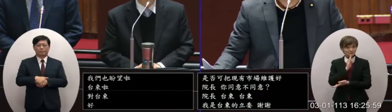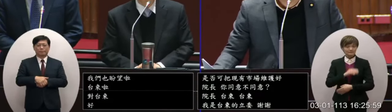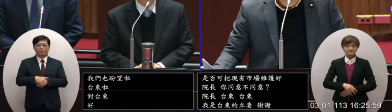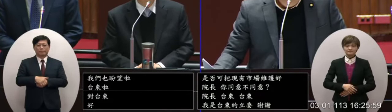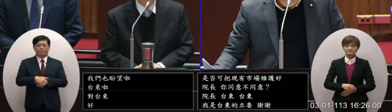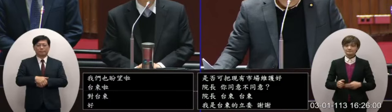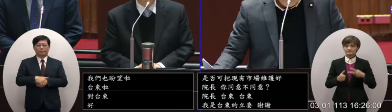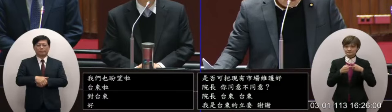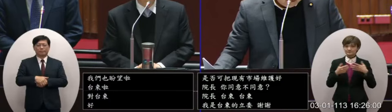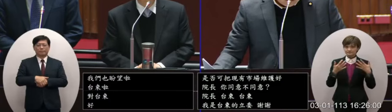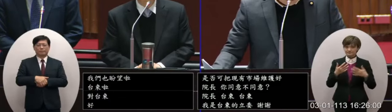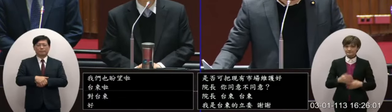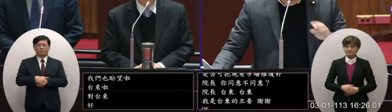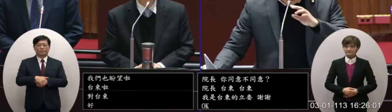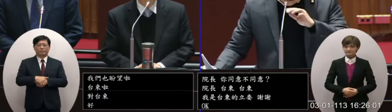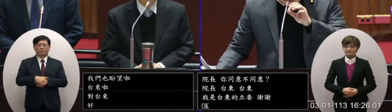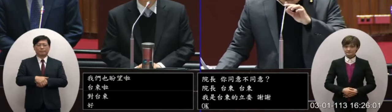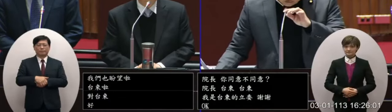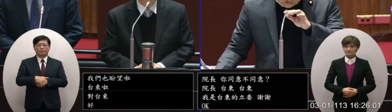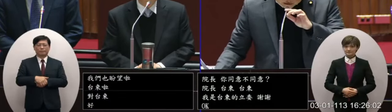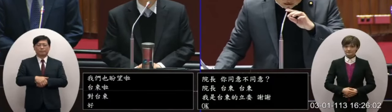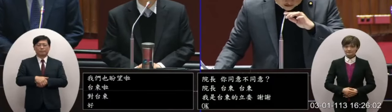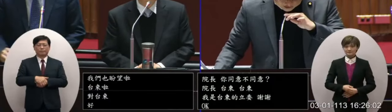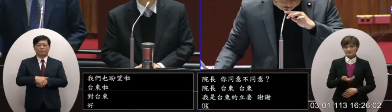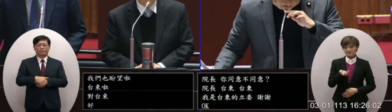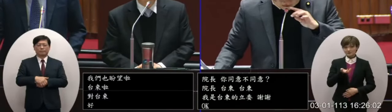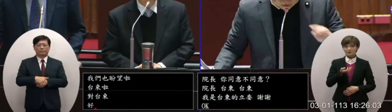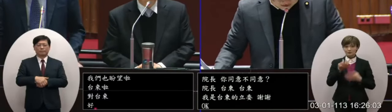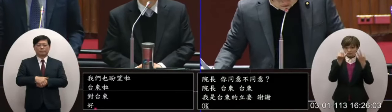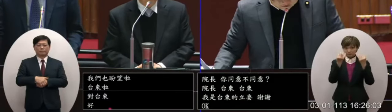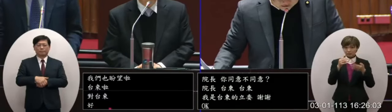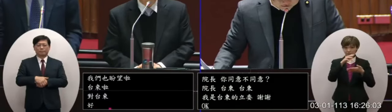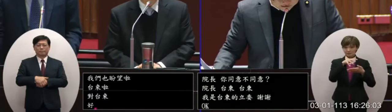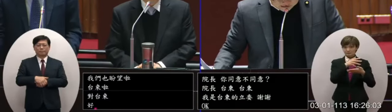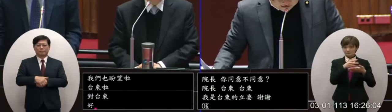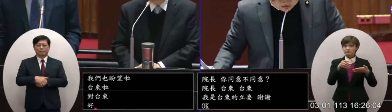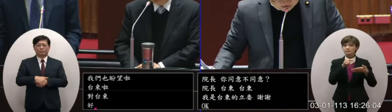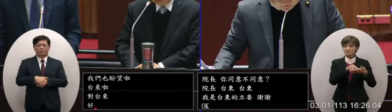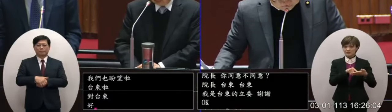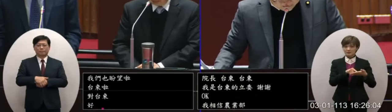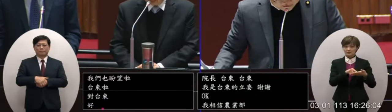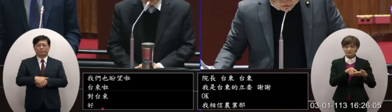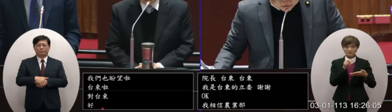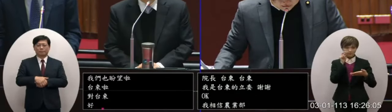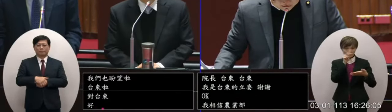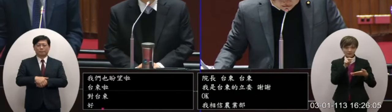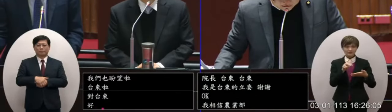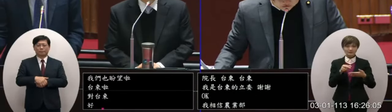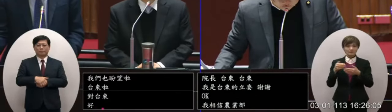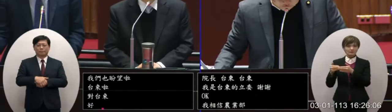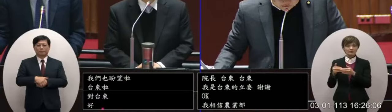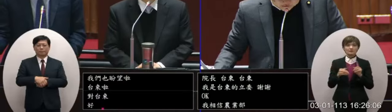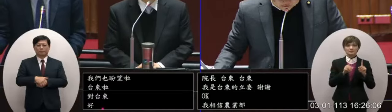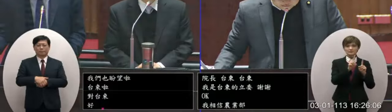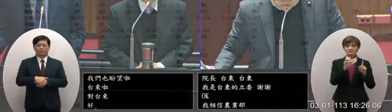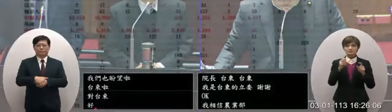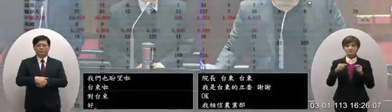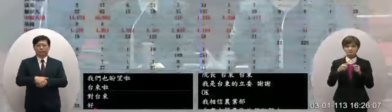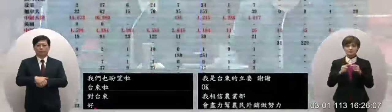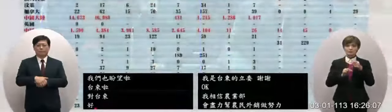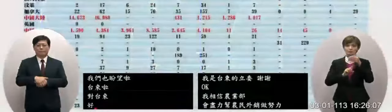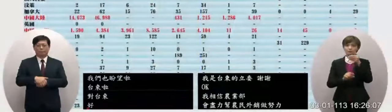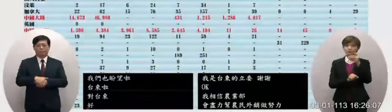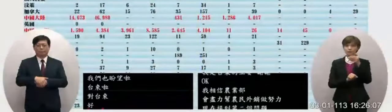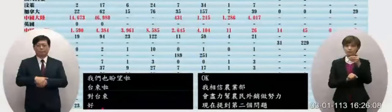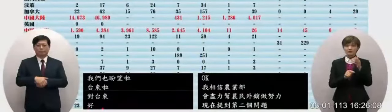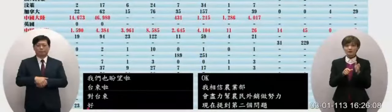是，其实也是同样张图表上你可以看到，在中国到在110年大概是9月的时候，就是那